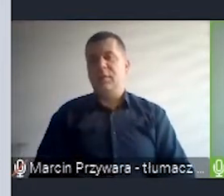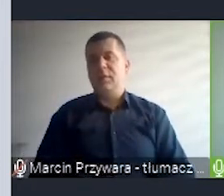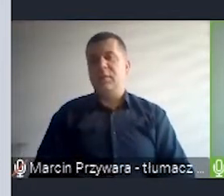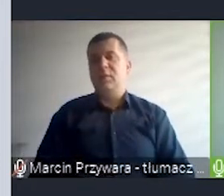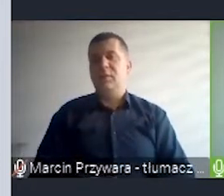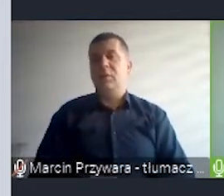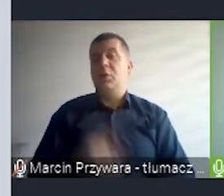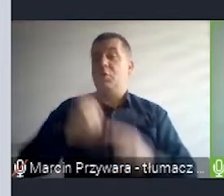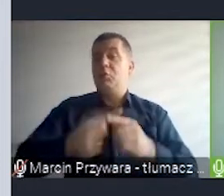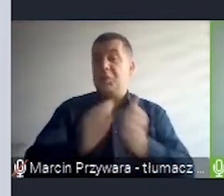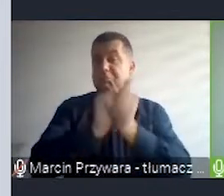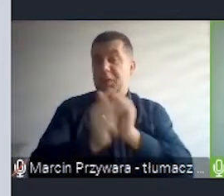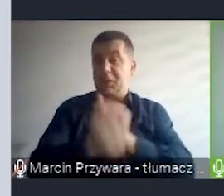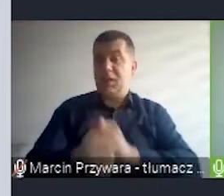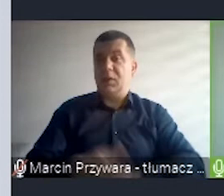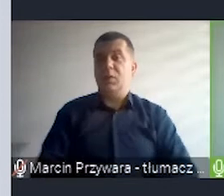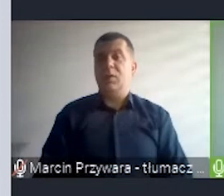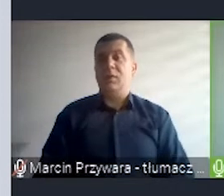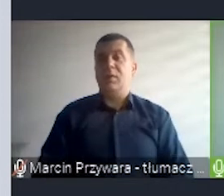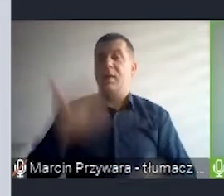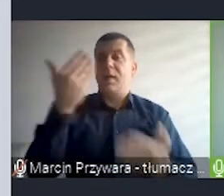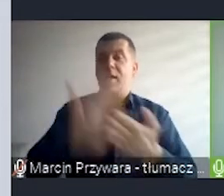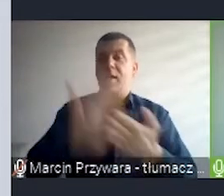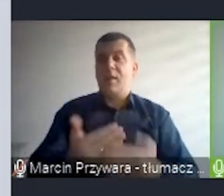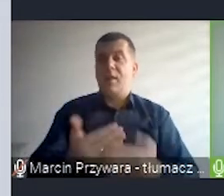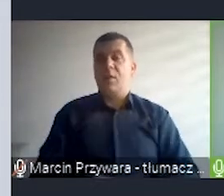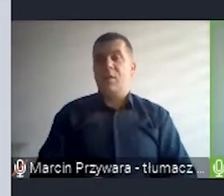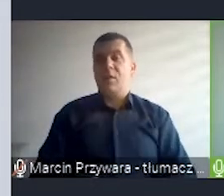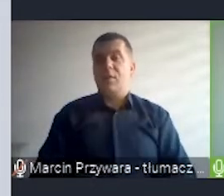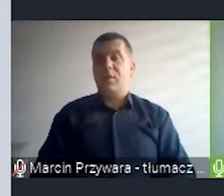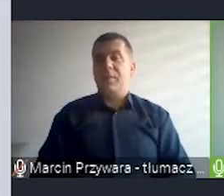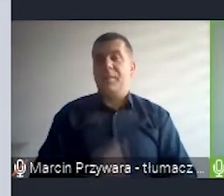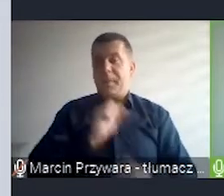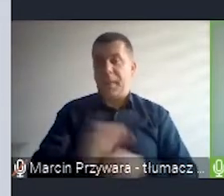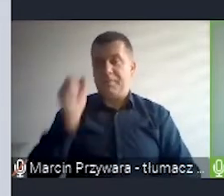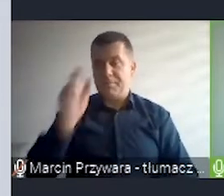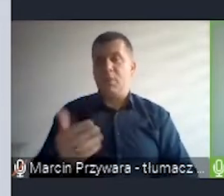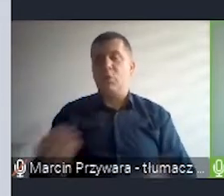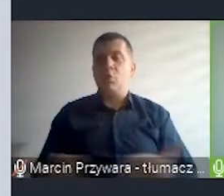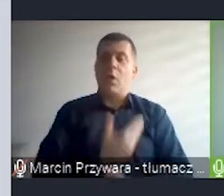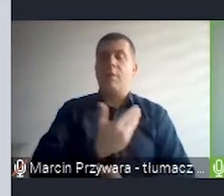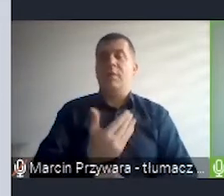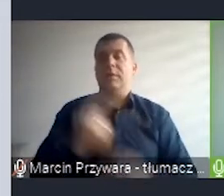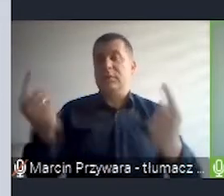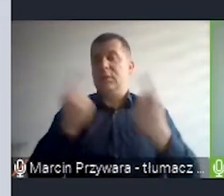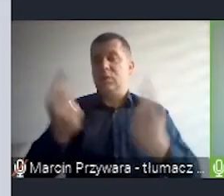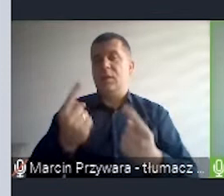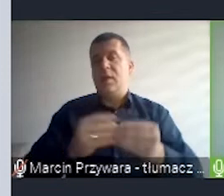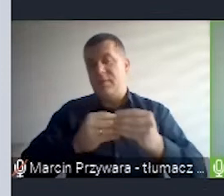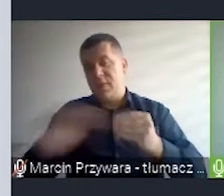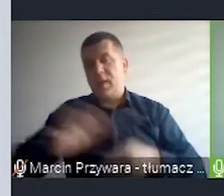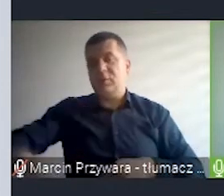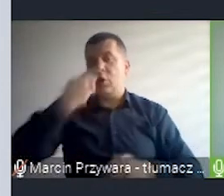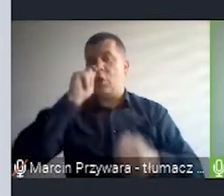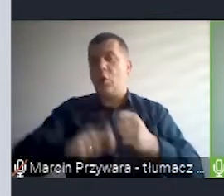czasie pozmieniało, dlatego, że pojawiły się nam nowe okoliczności i większość kontroli w